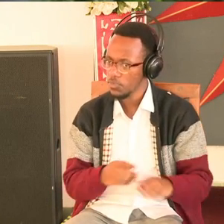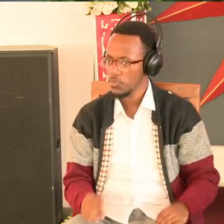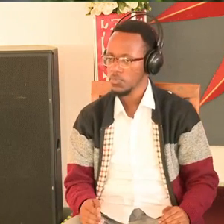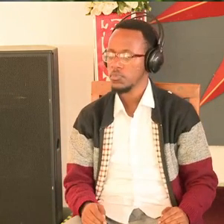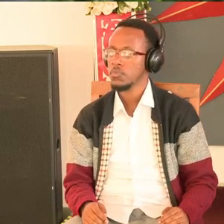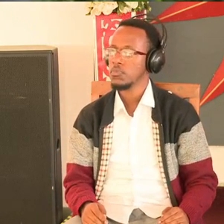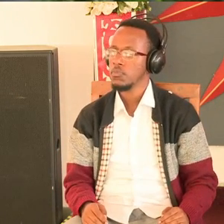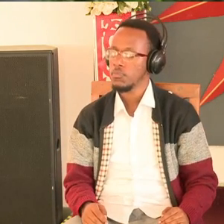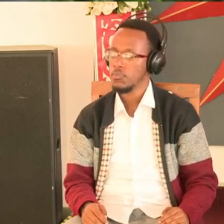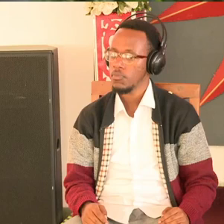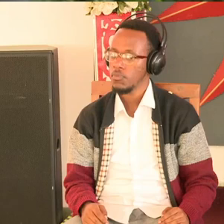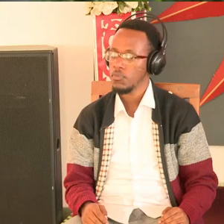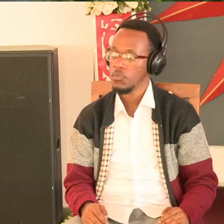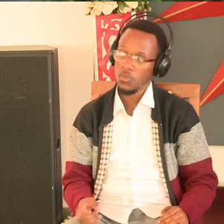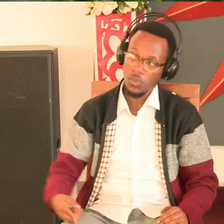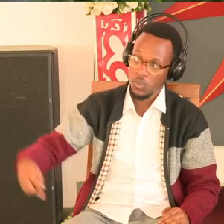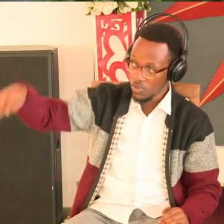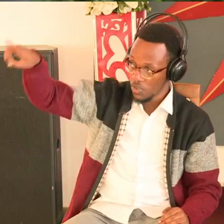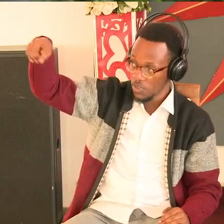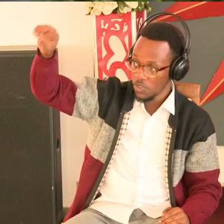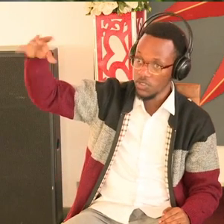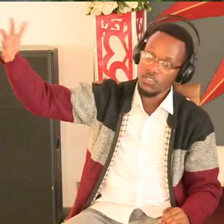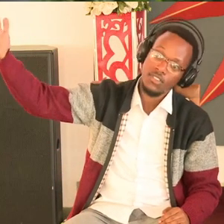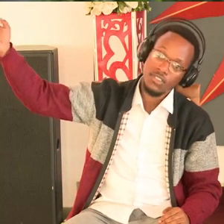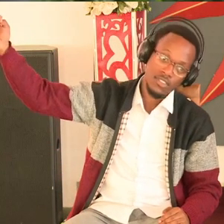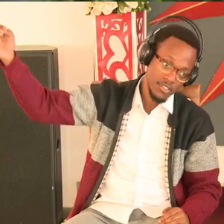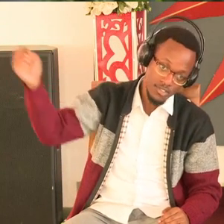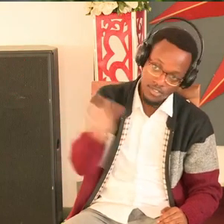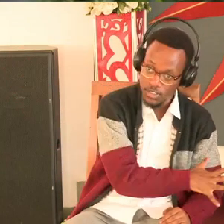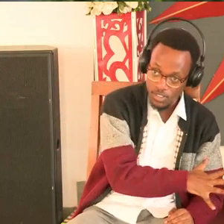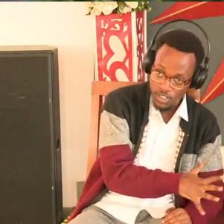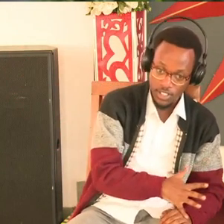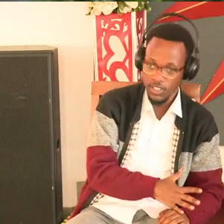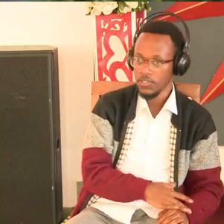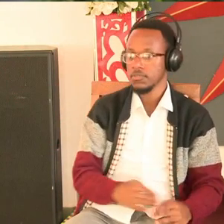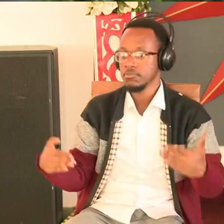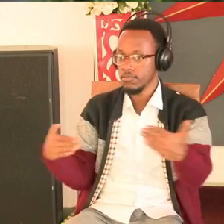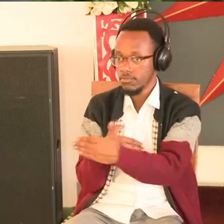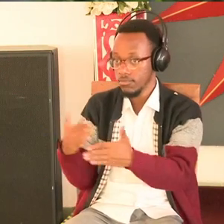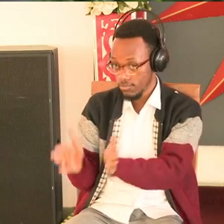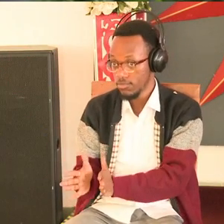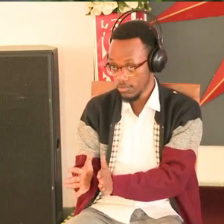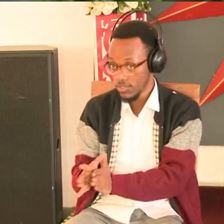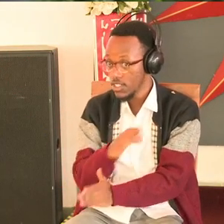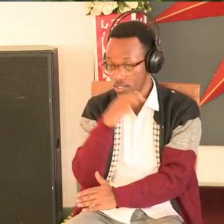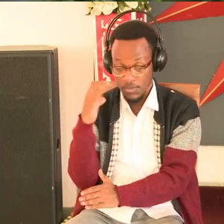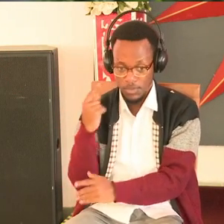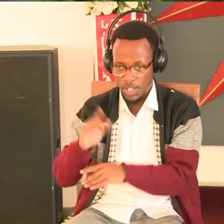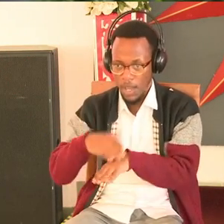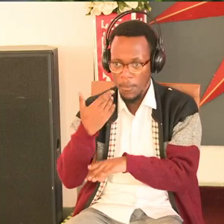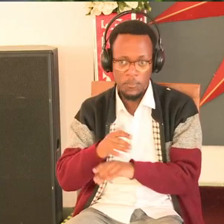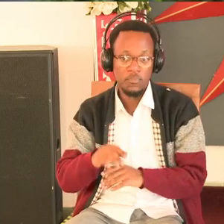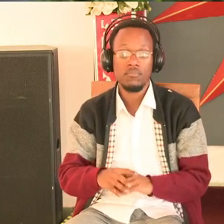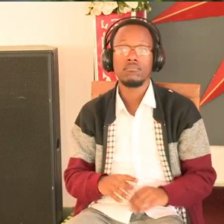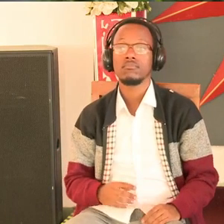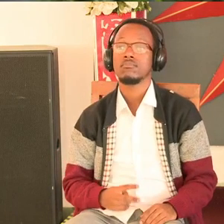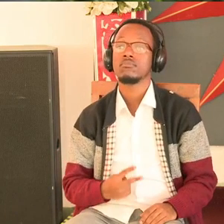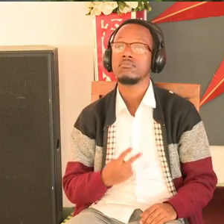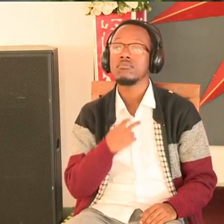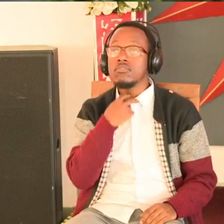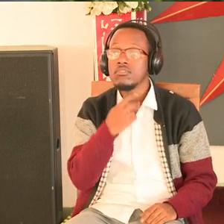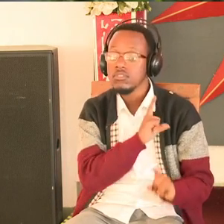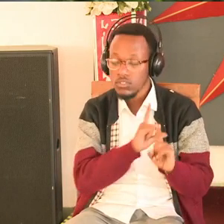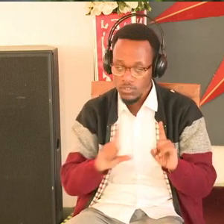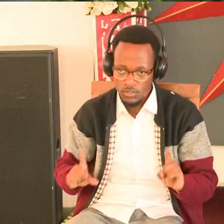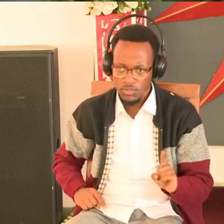impressionnant le soleil brillait dans la pièce izuba ryarasaga mu cyumba narindimo none ijwi ry'umwami